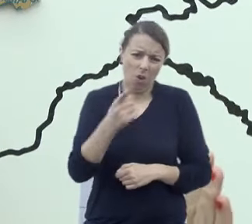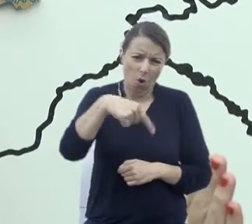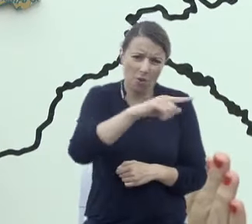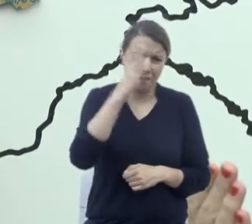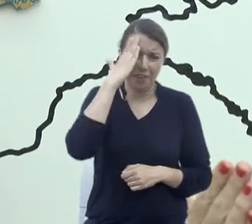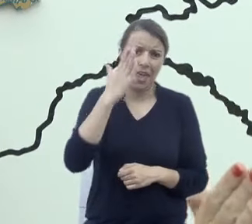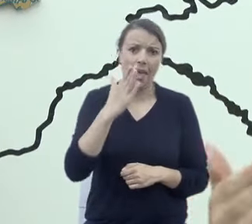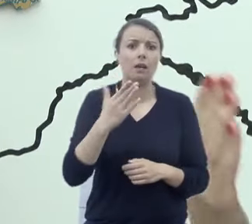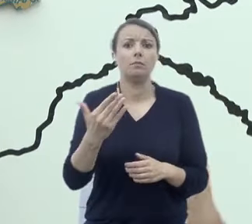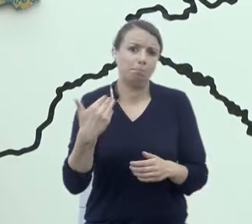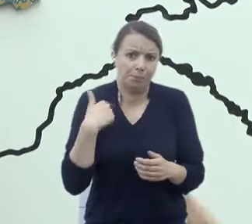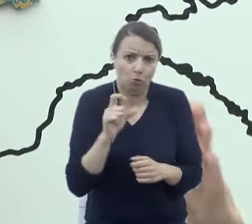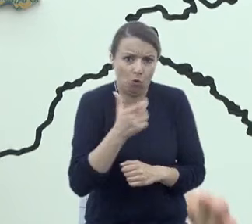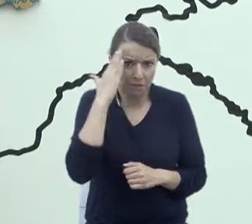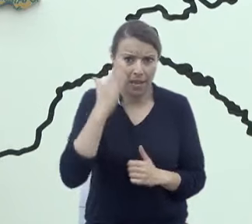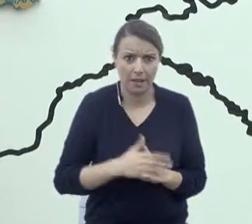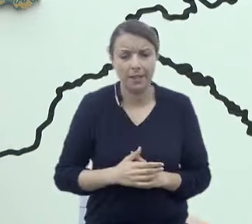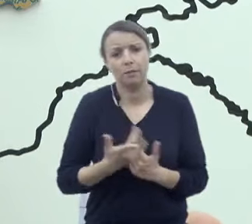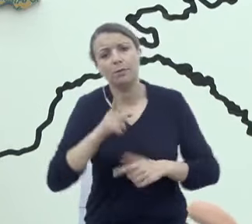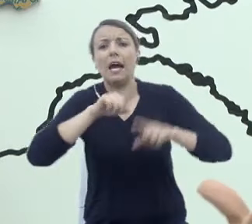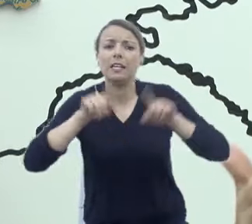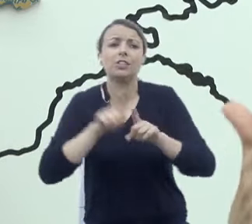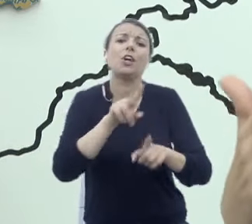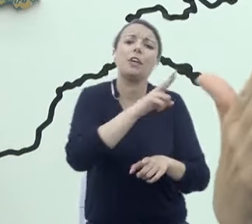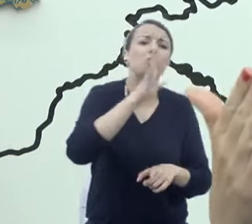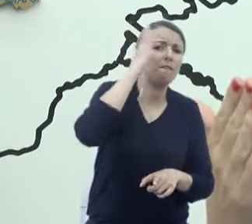Natomiast fakt, no jedni wiedzą, drudzy nie wiedzą, tak?